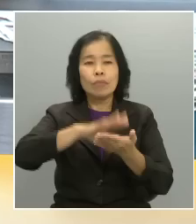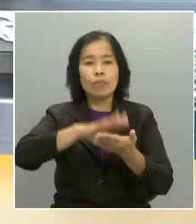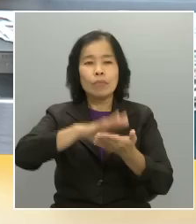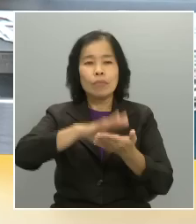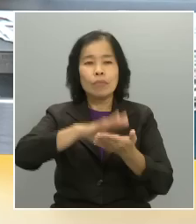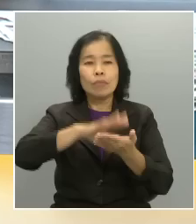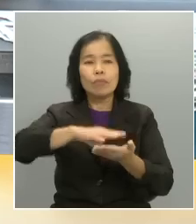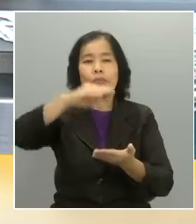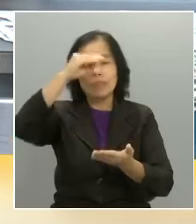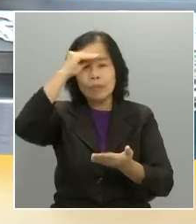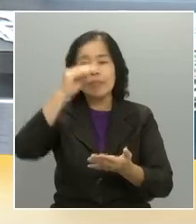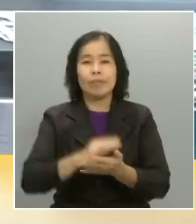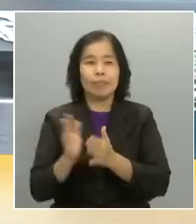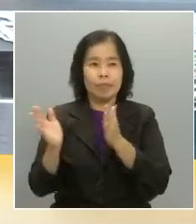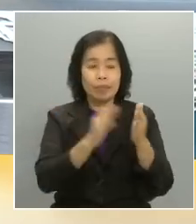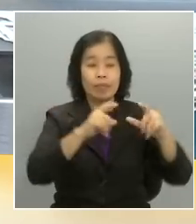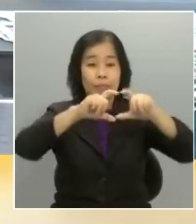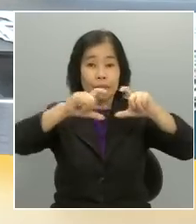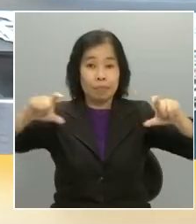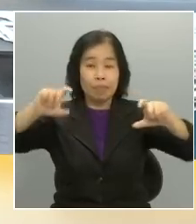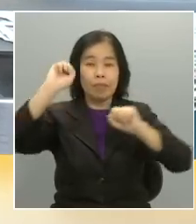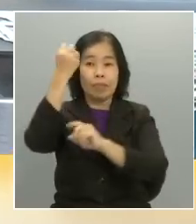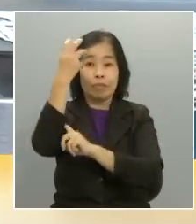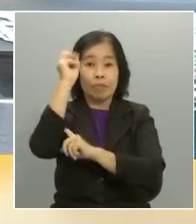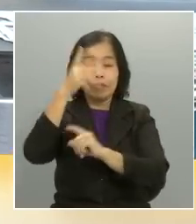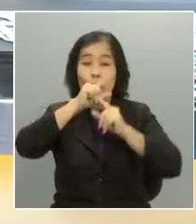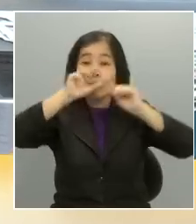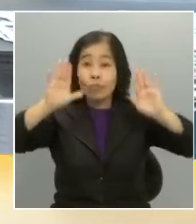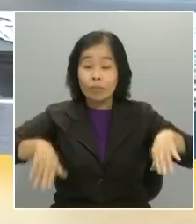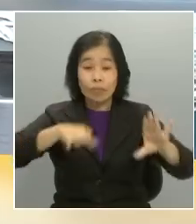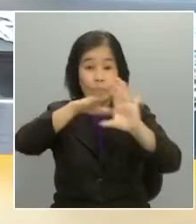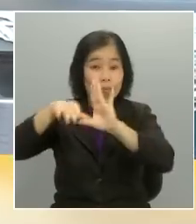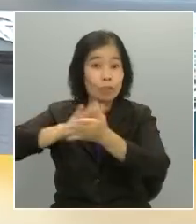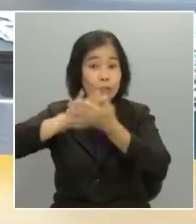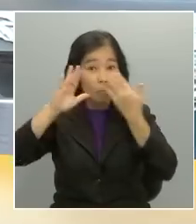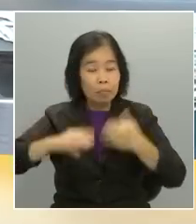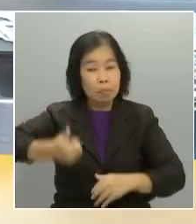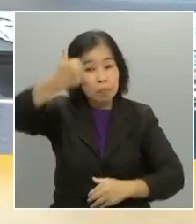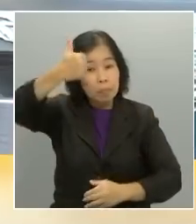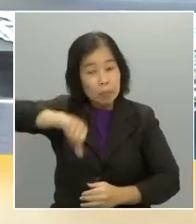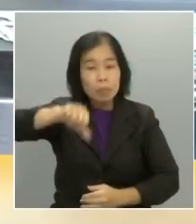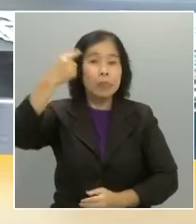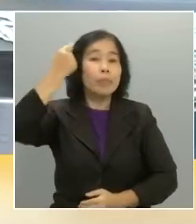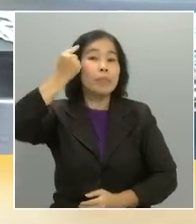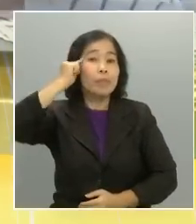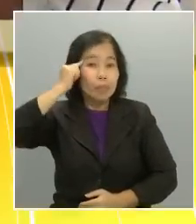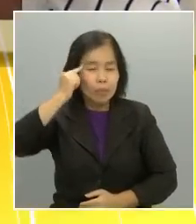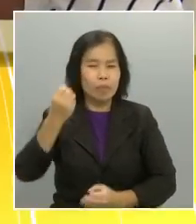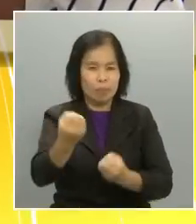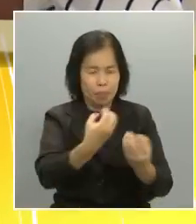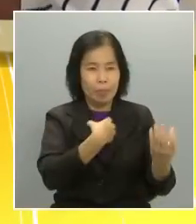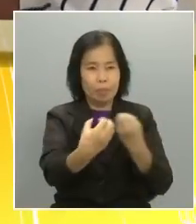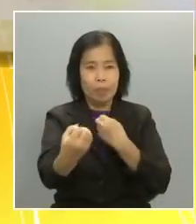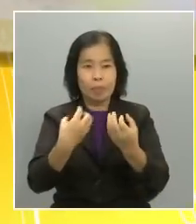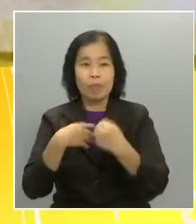We Areบัตรสวัสดิการแห่งรัฐลงทะเบียนกันไปที่เรียบร้อยแล้วผ่านหรือไม่ผ่านครับคุณผู้ชมแจ้งข่าวเบาๆกันหน่อยก็ได้นะฮะ